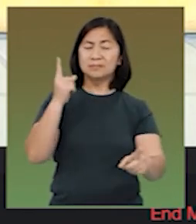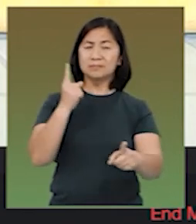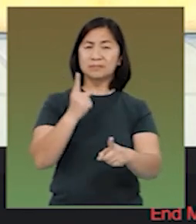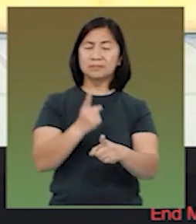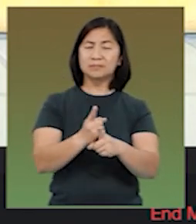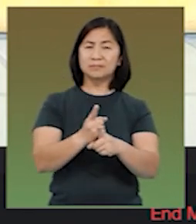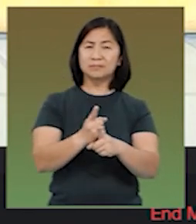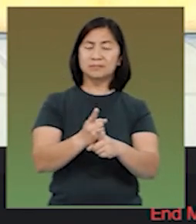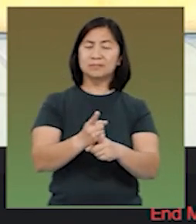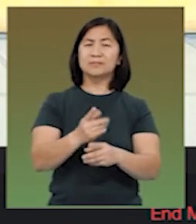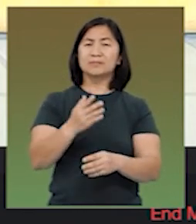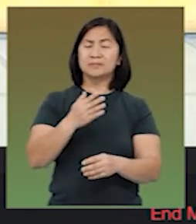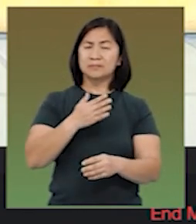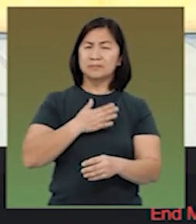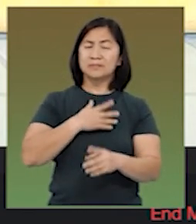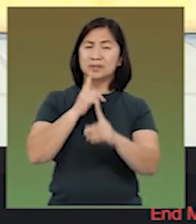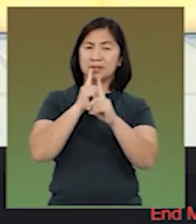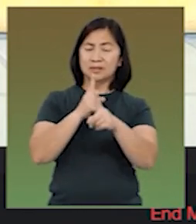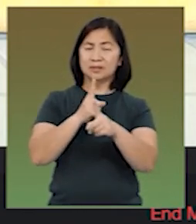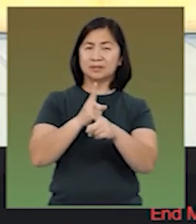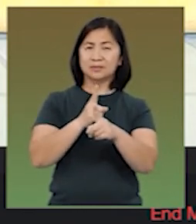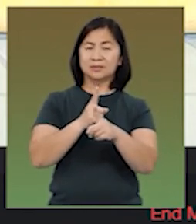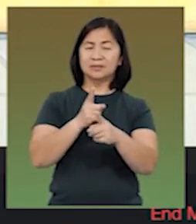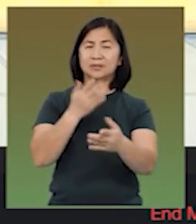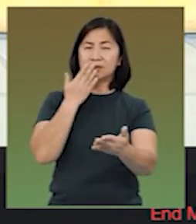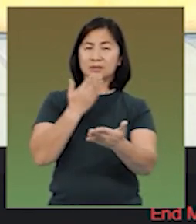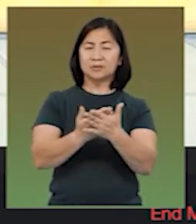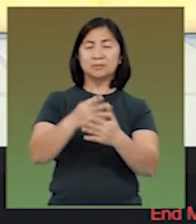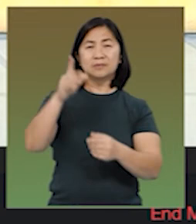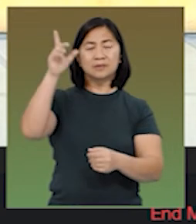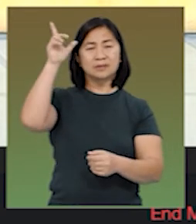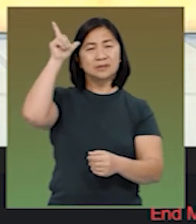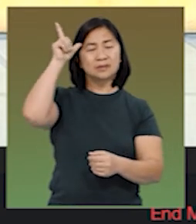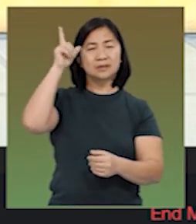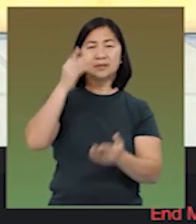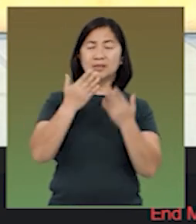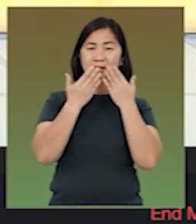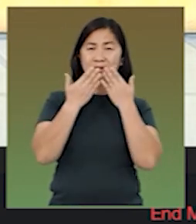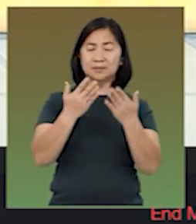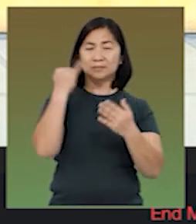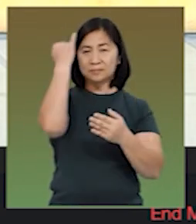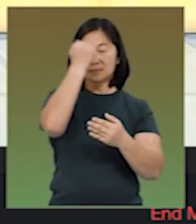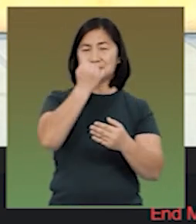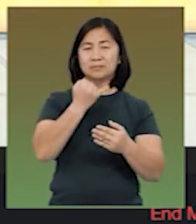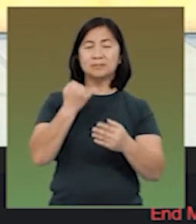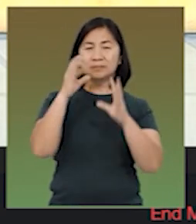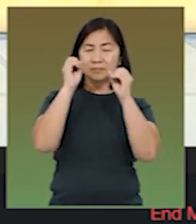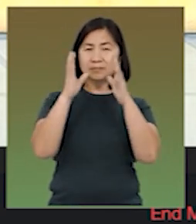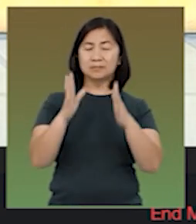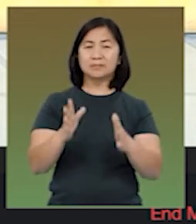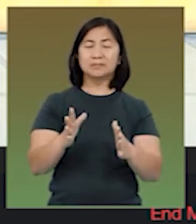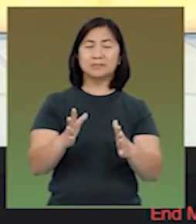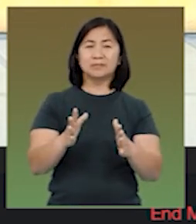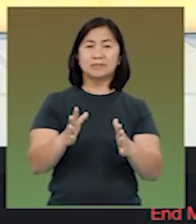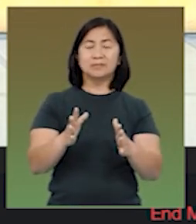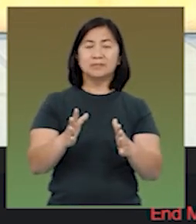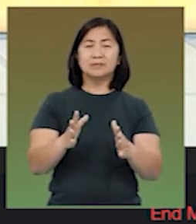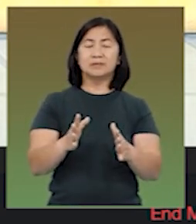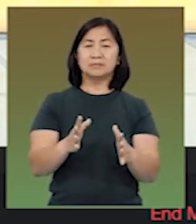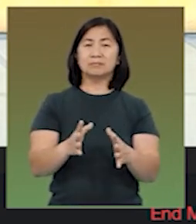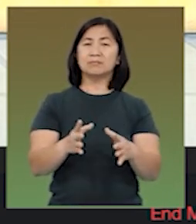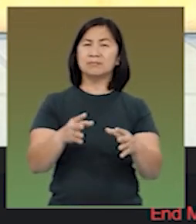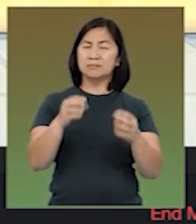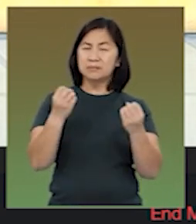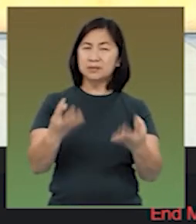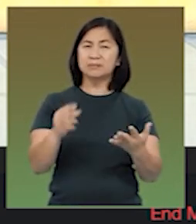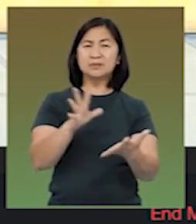Teacher, tama rin po ang aking mga sagot. Good job, Lino! Thank you po, Teacher Joyce. Marami na naman po